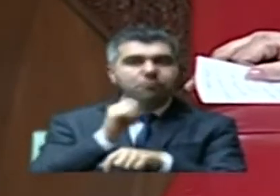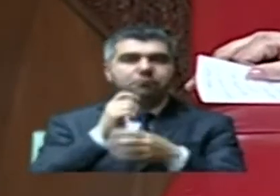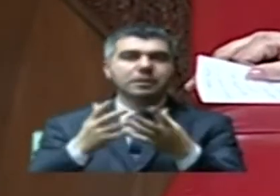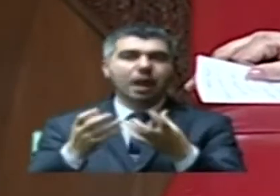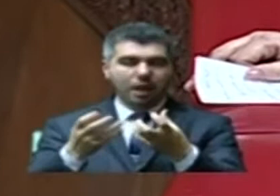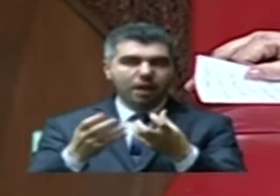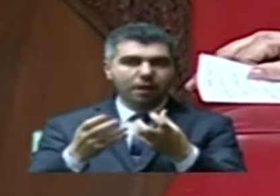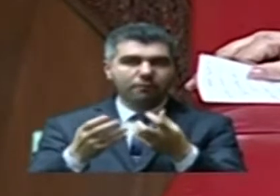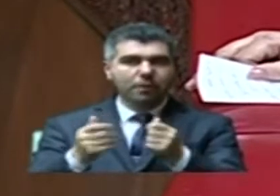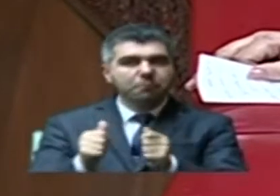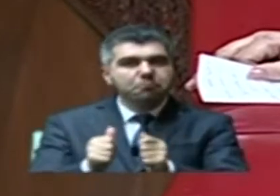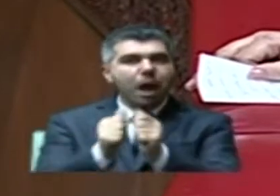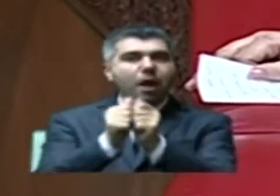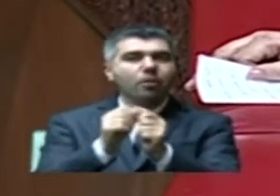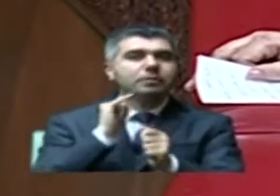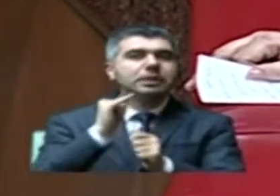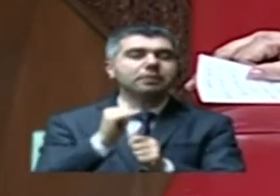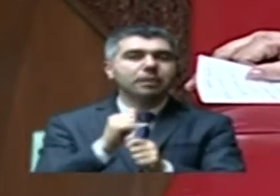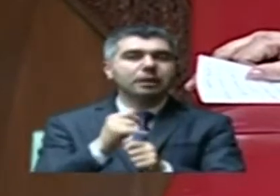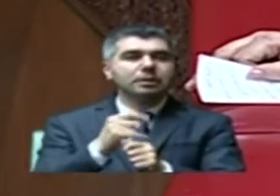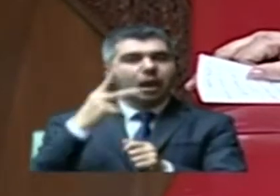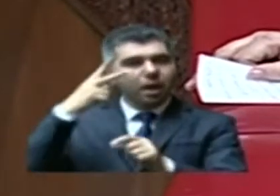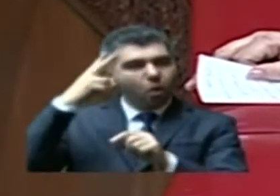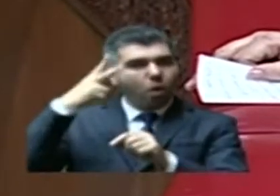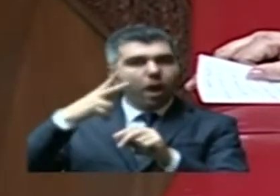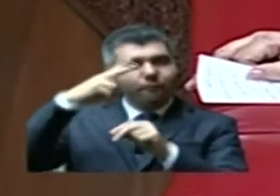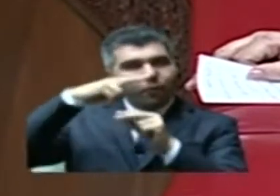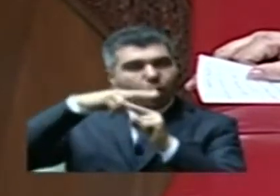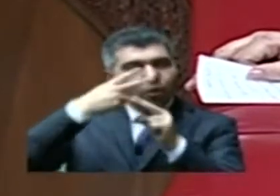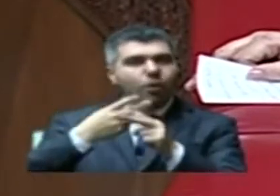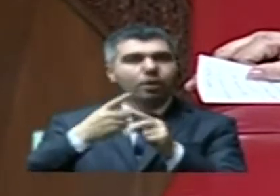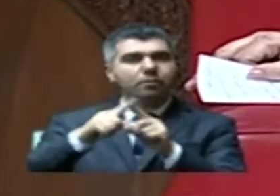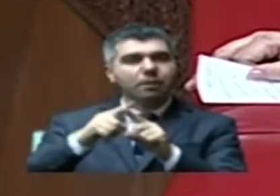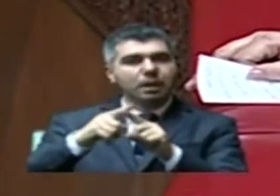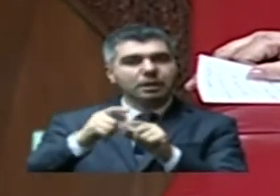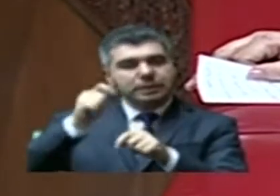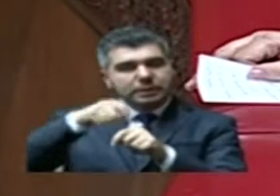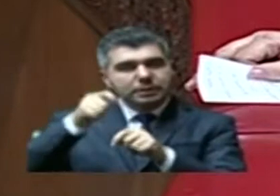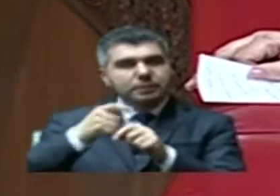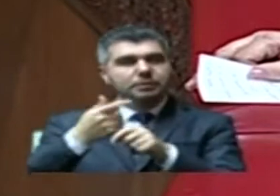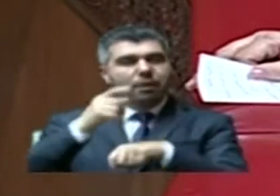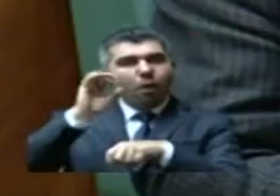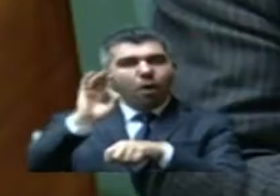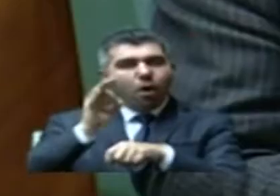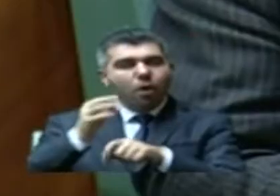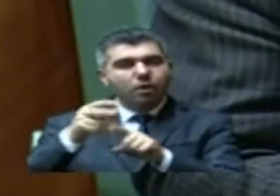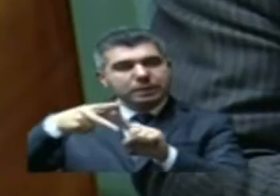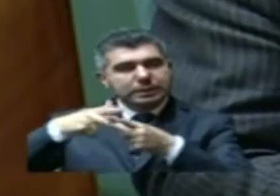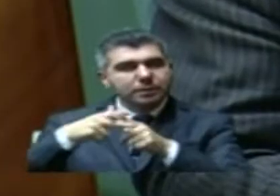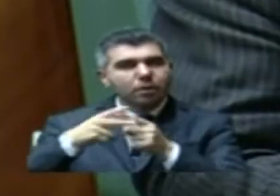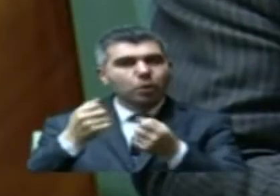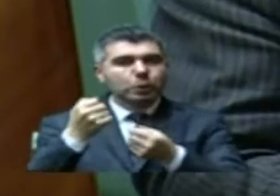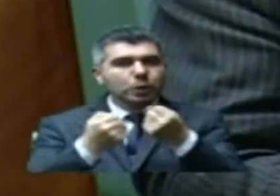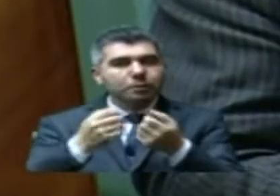مرتبطة مباشرة بصحة المواطنين، الحلاقة وغيرها والميكانيك والترصيص مرتبط بصحة المواطنين، سلامة